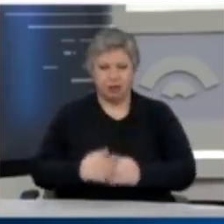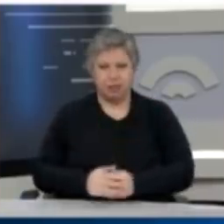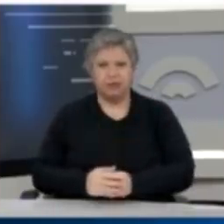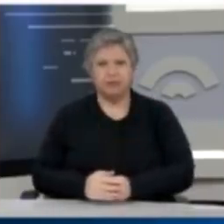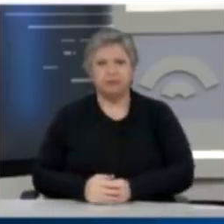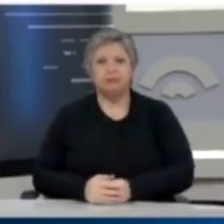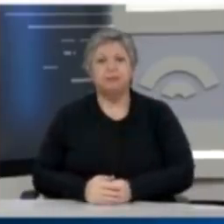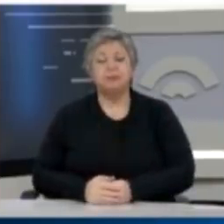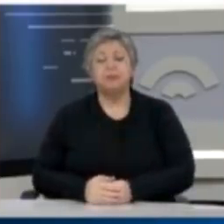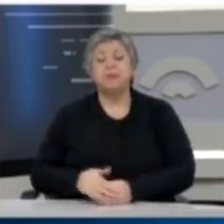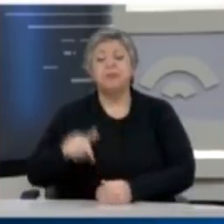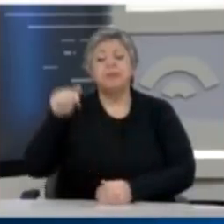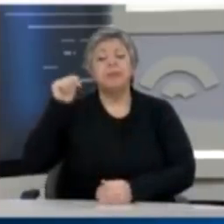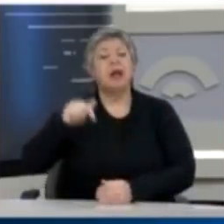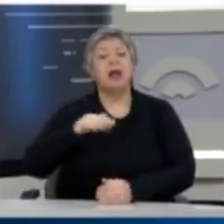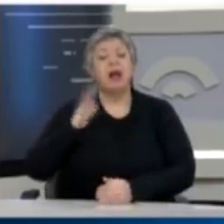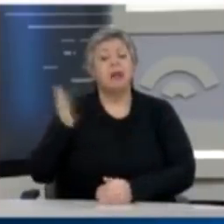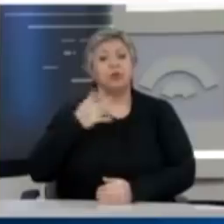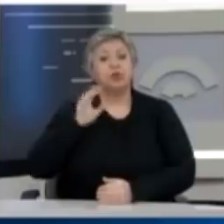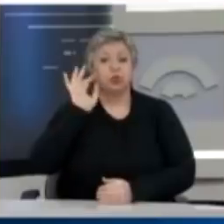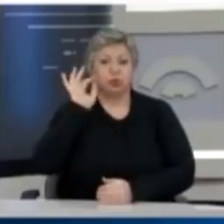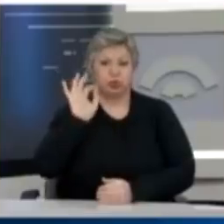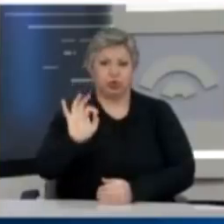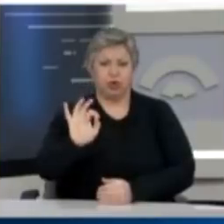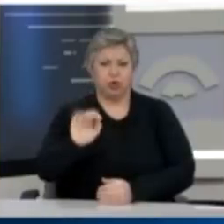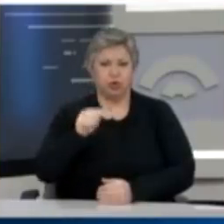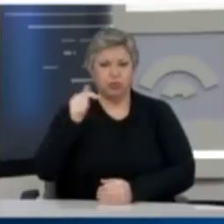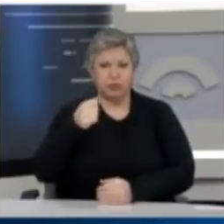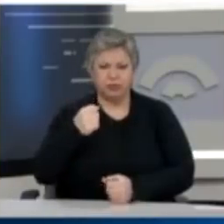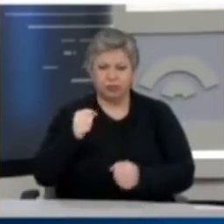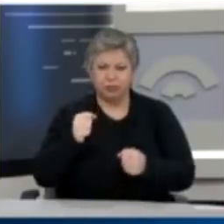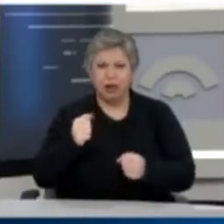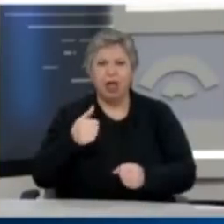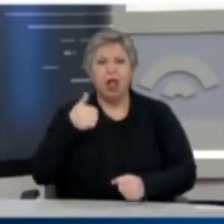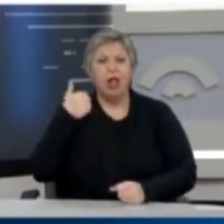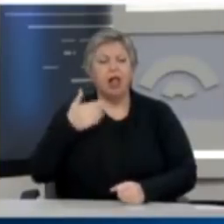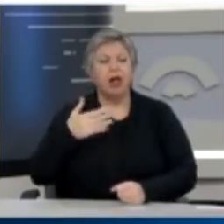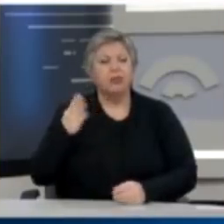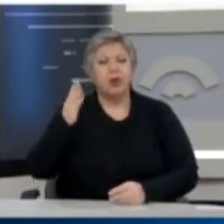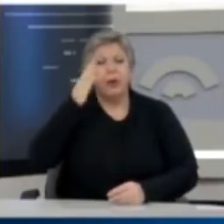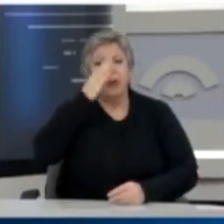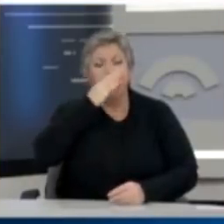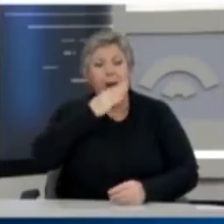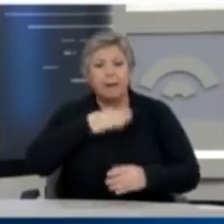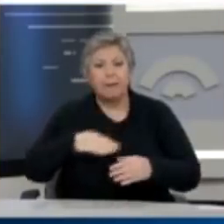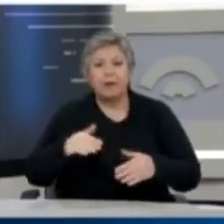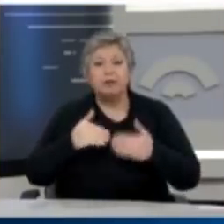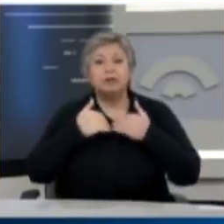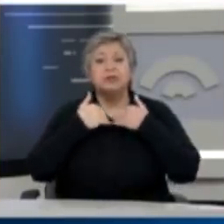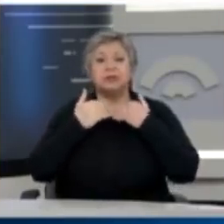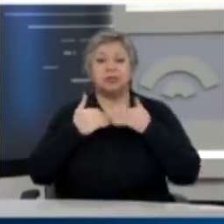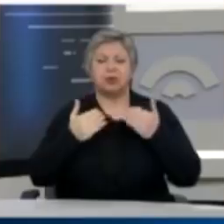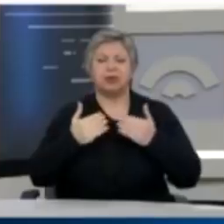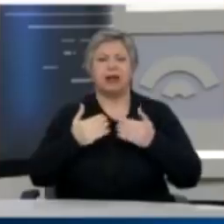Με συγχωρείτε. Αυτούς τους αντιδραστικούς στόχους δεν μπορείτε να τους κρύψετε, όσο και αν προσπαθείτε να τους